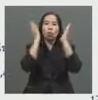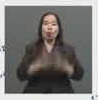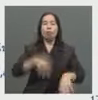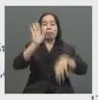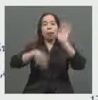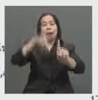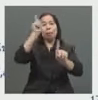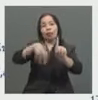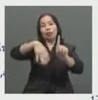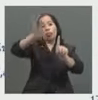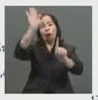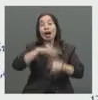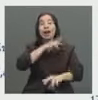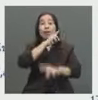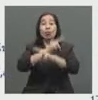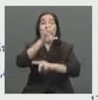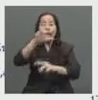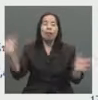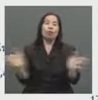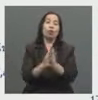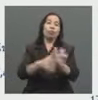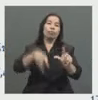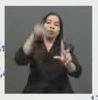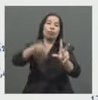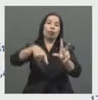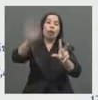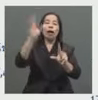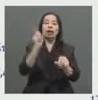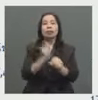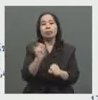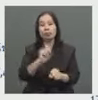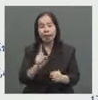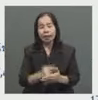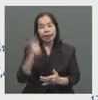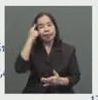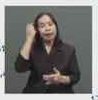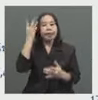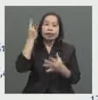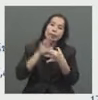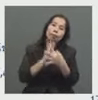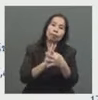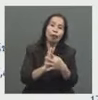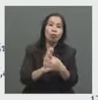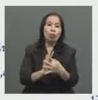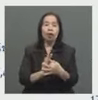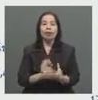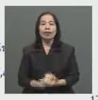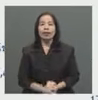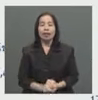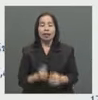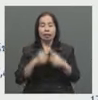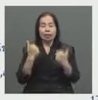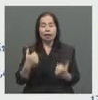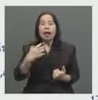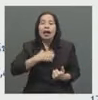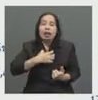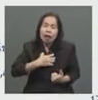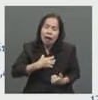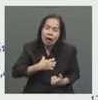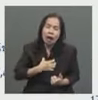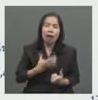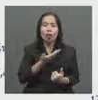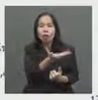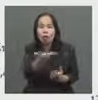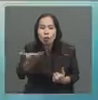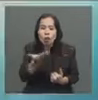ถ้าคูณ3เข้าไปก็จะกลายเป็น 3,000 กว่าซึ่งตัวเลขนี้ก็น่ากังวลมากๆนะครับแต่อย่างไรก็ตามแต่ก็อยากจะกระจายความกังว